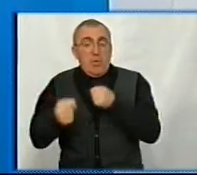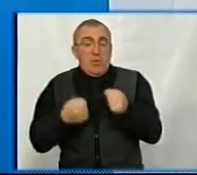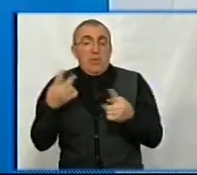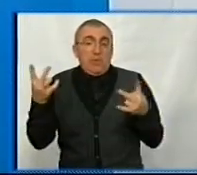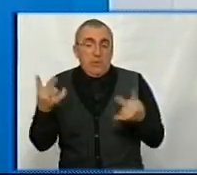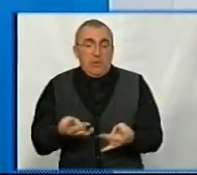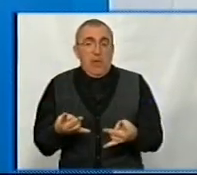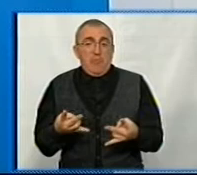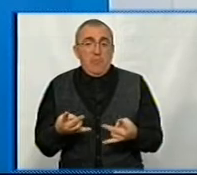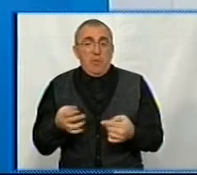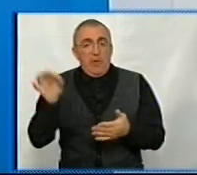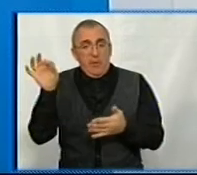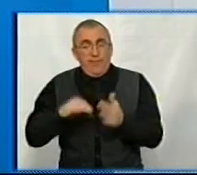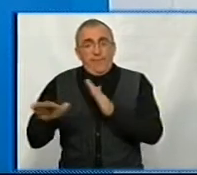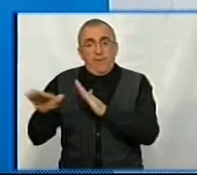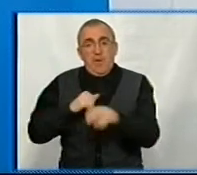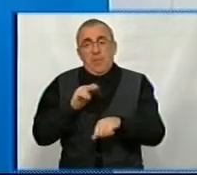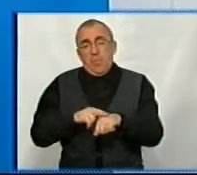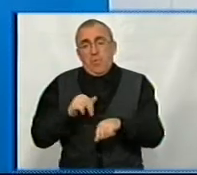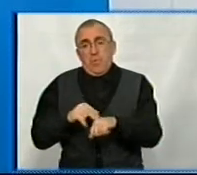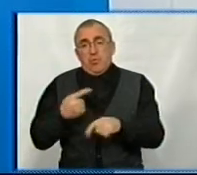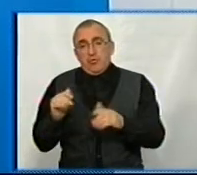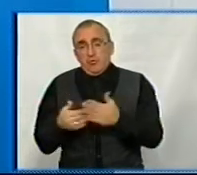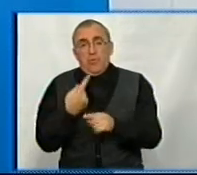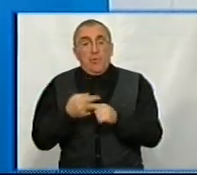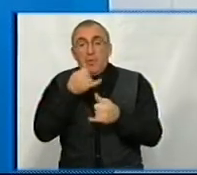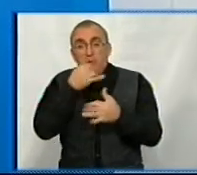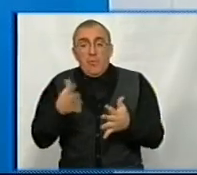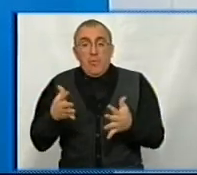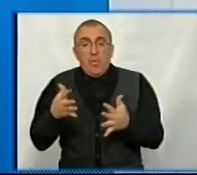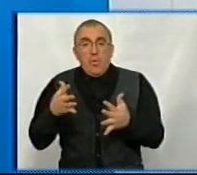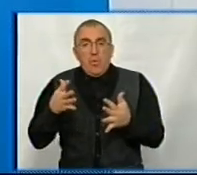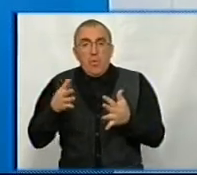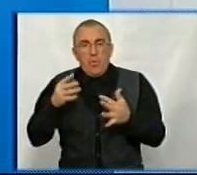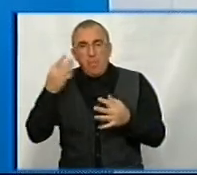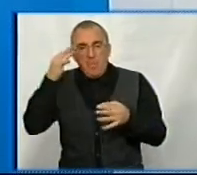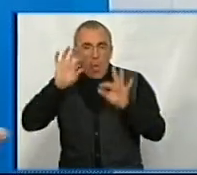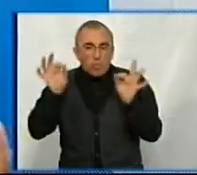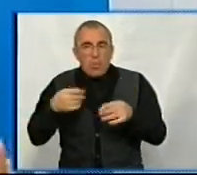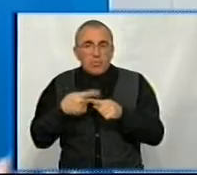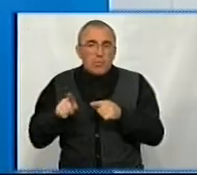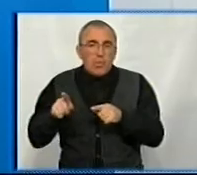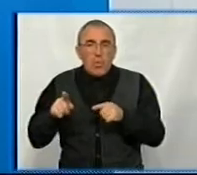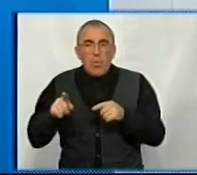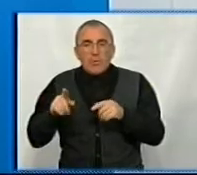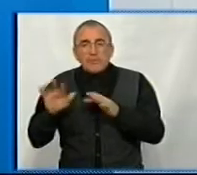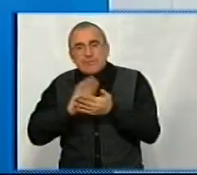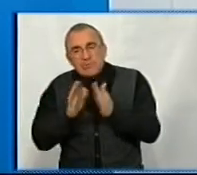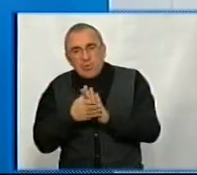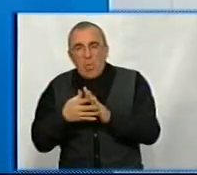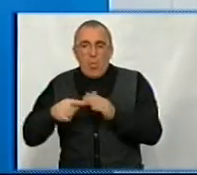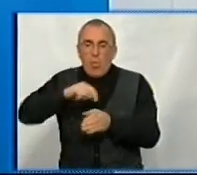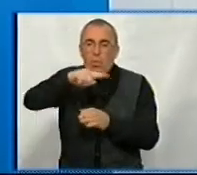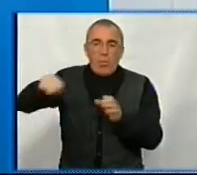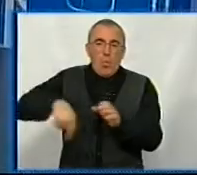треба відразу викликати поліцію. Знову ж таки, ми не можемо змоделювати всю поведінку, але є круг осіб, які можуть на це вплинути